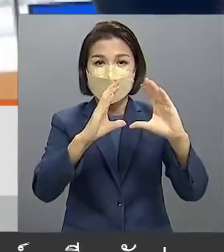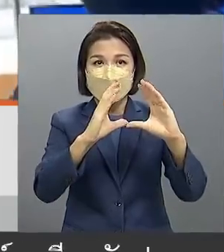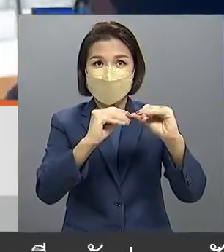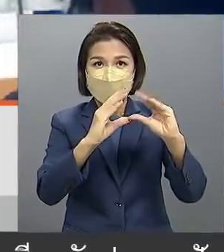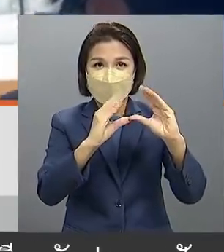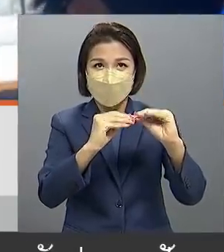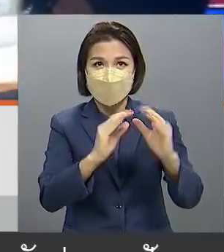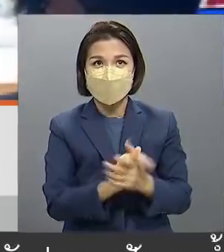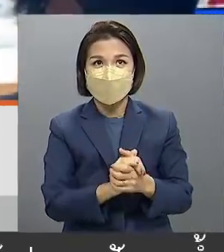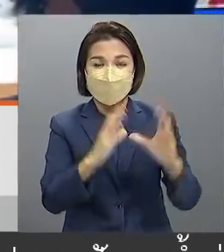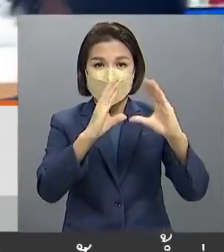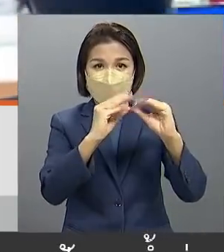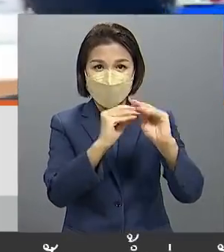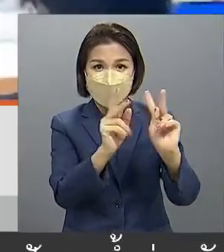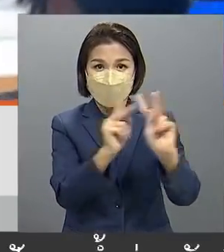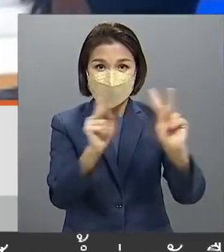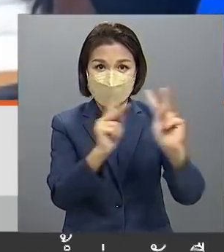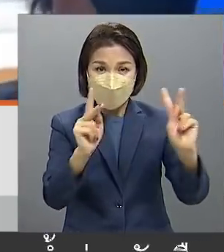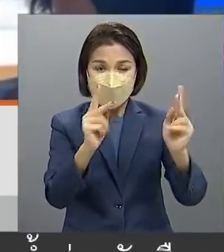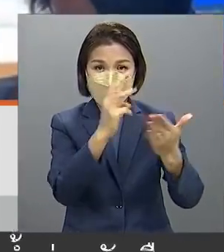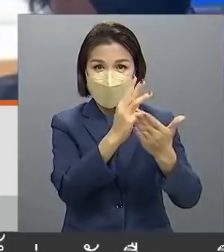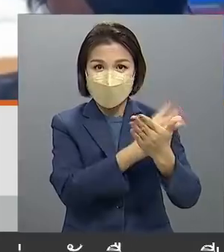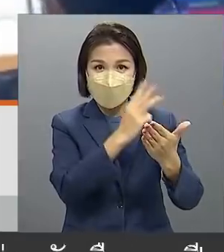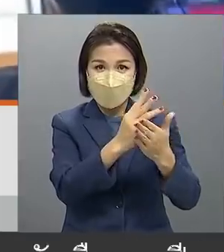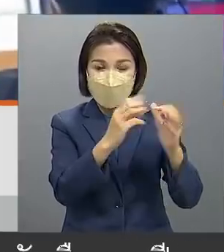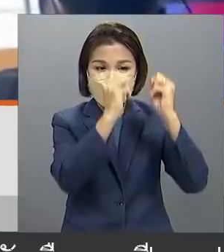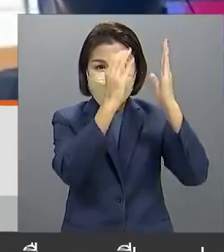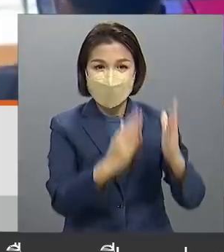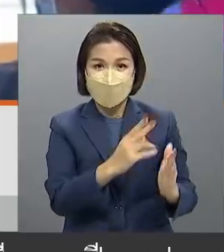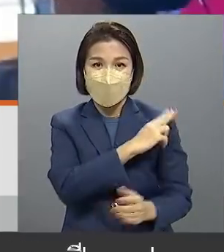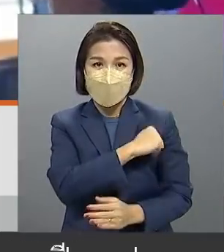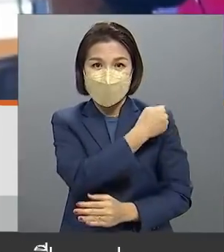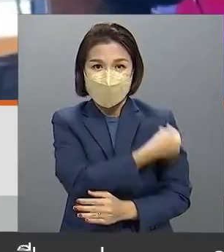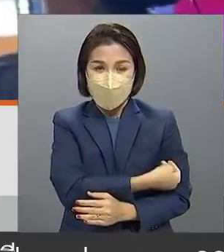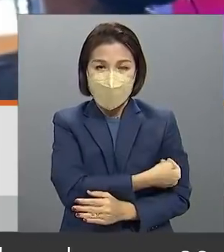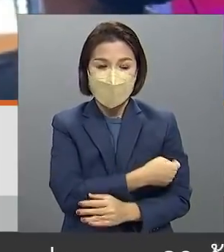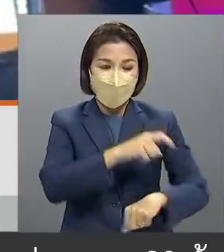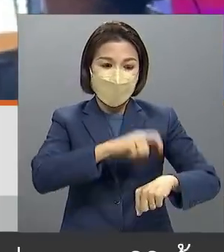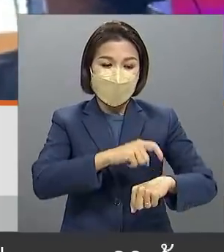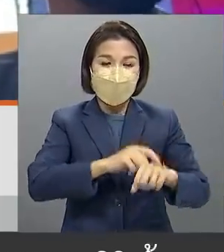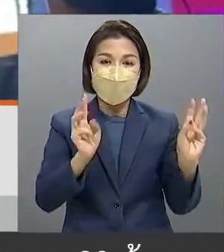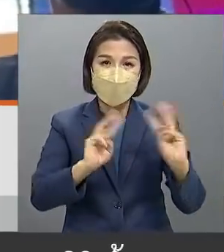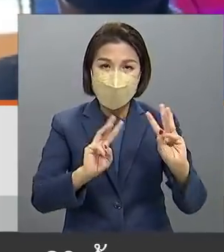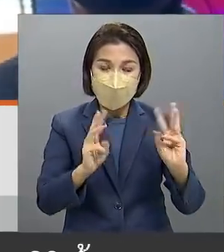คณะกรรมการด้านวิชาการก็คือมีอาจารย์แพทย์ทั้งหลายซึ่งแต่ละท่านก็เสียสละเวลาเข้ามาไม่ได้มาเป็น